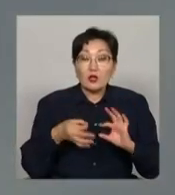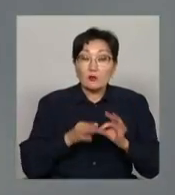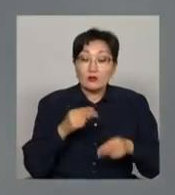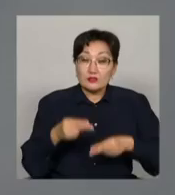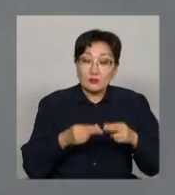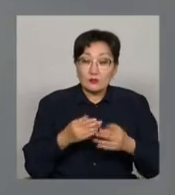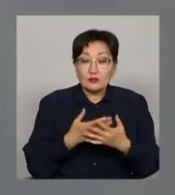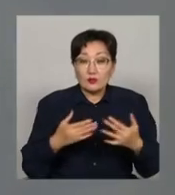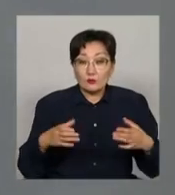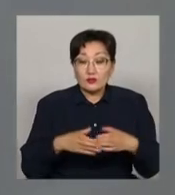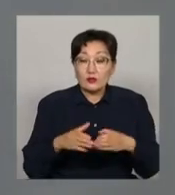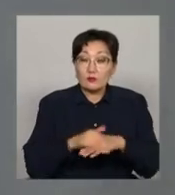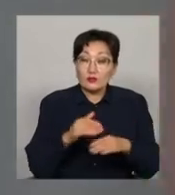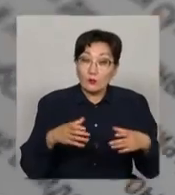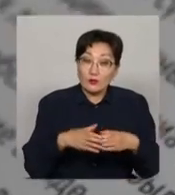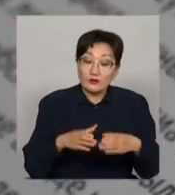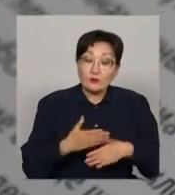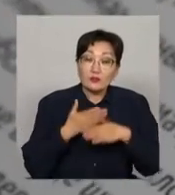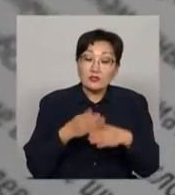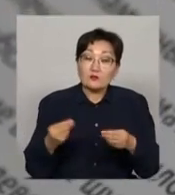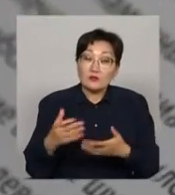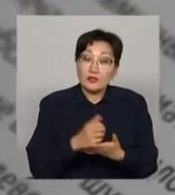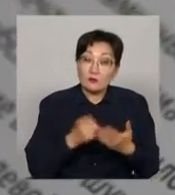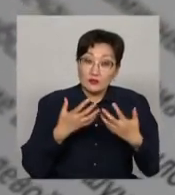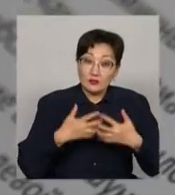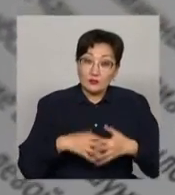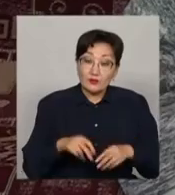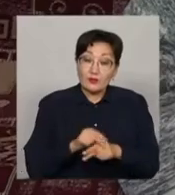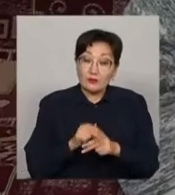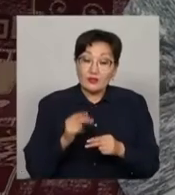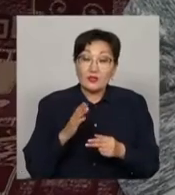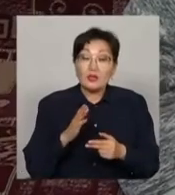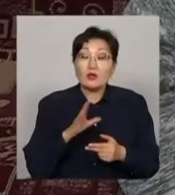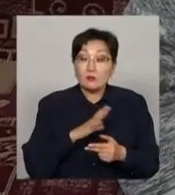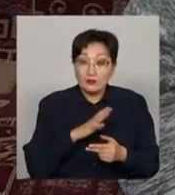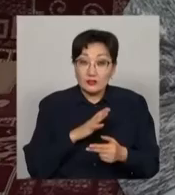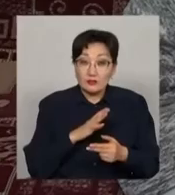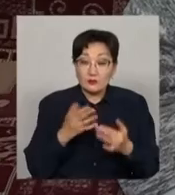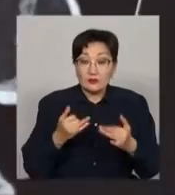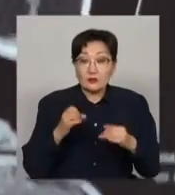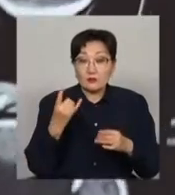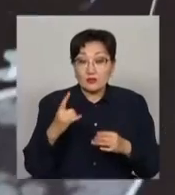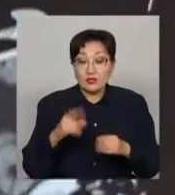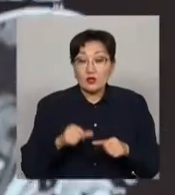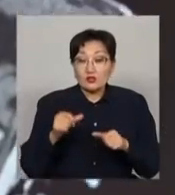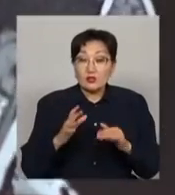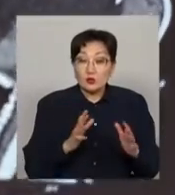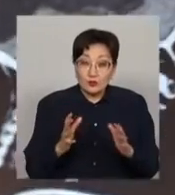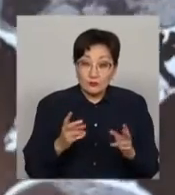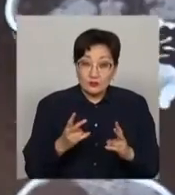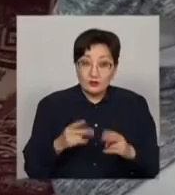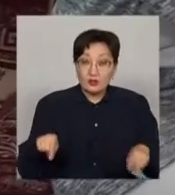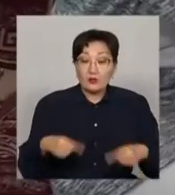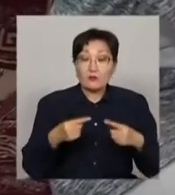Түрлі қорлар мен қайырымдылық топтардың көмегімен жиналған қаржы есебінен емделіп келдік дейді анасы. Десе де қазір балаға ерекше күтім қажет.